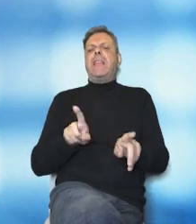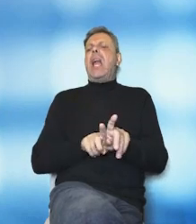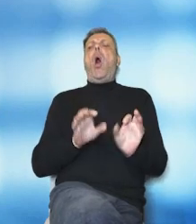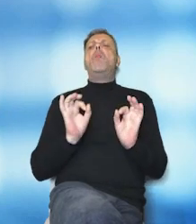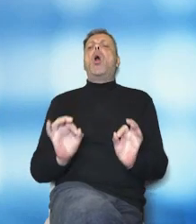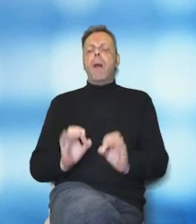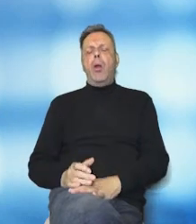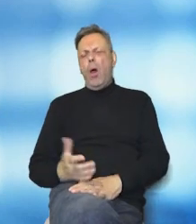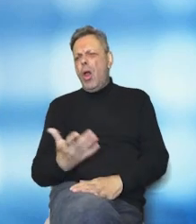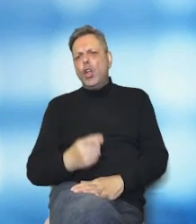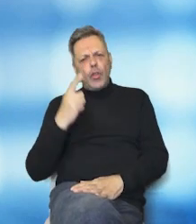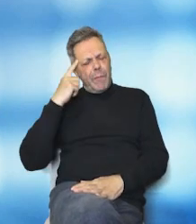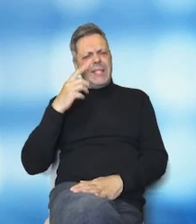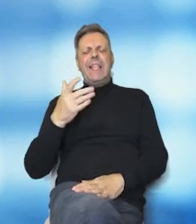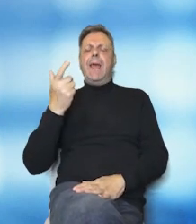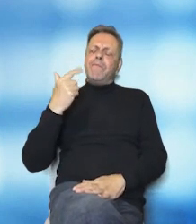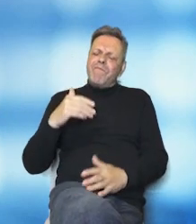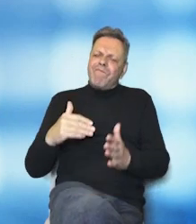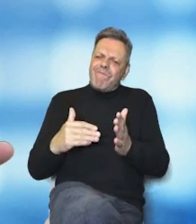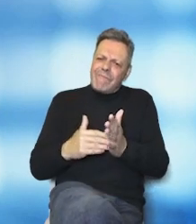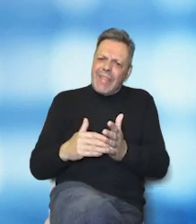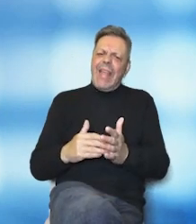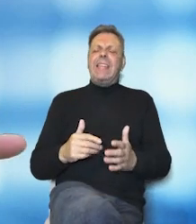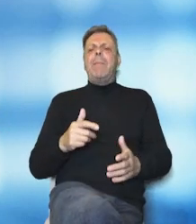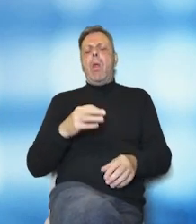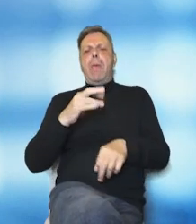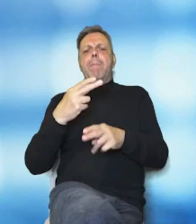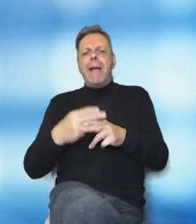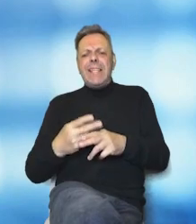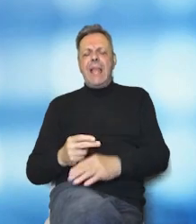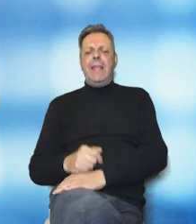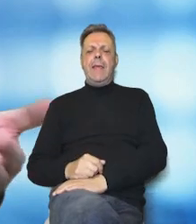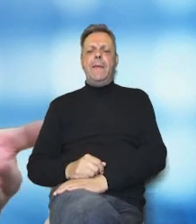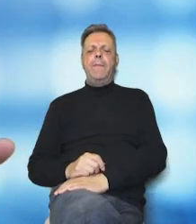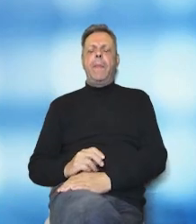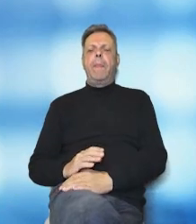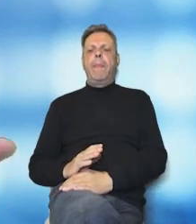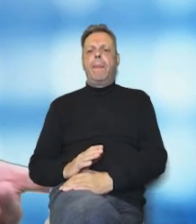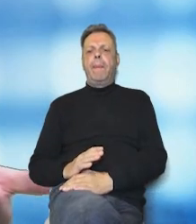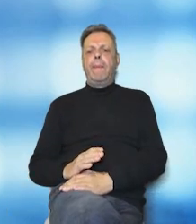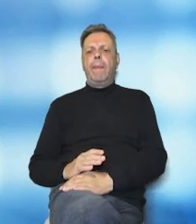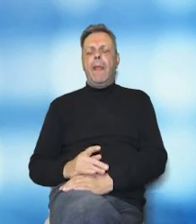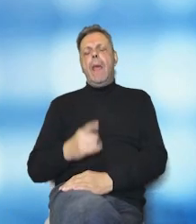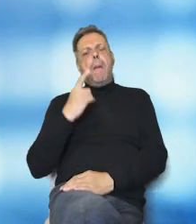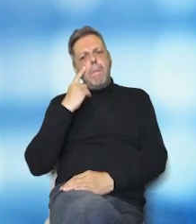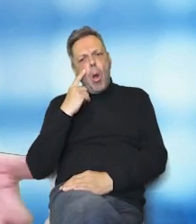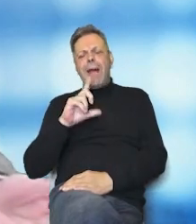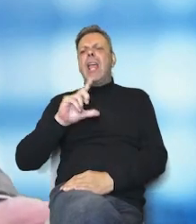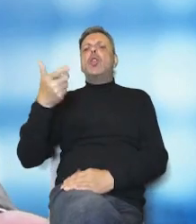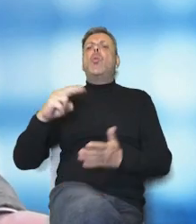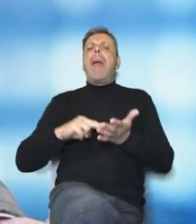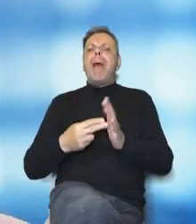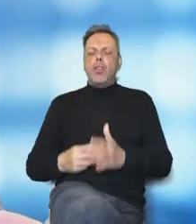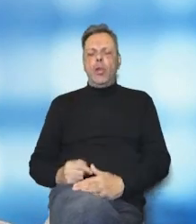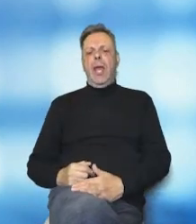Što mislite, trebaju li pacijenti, bolesnici ići i iskušati neke druge metode,